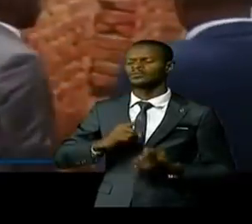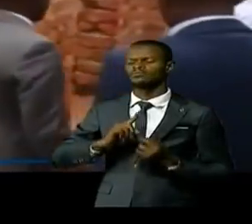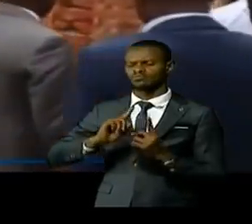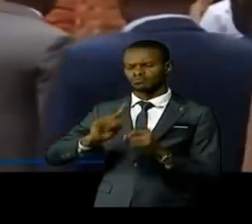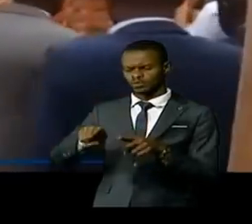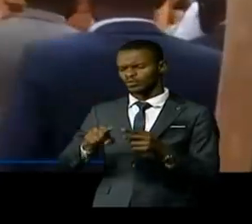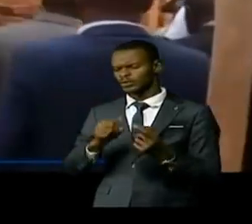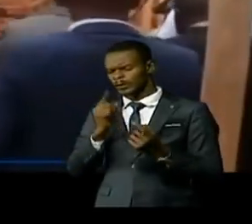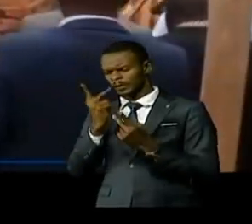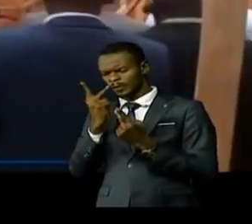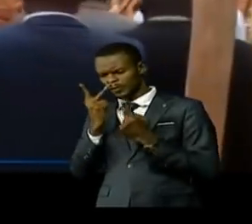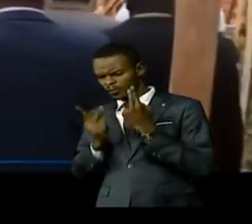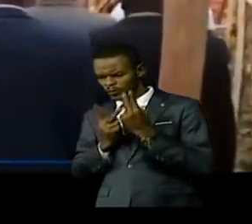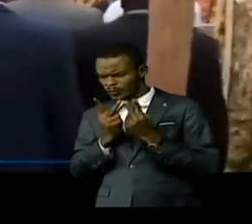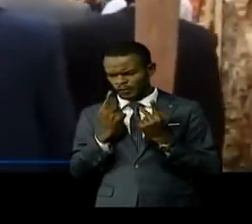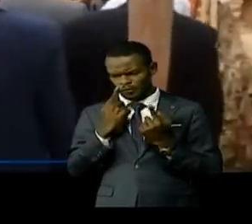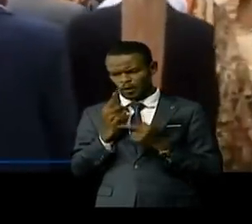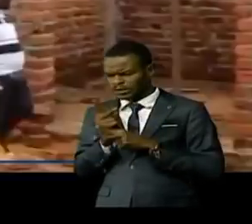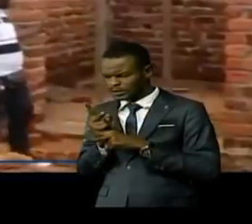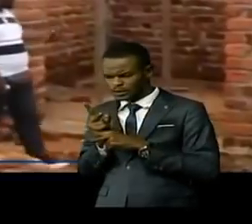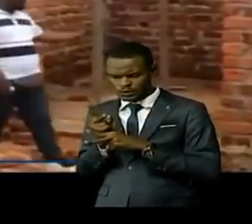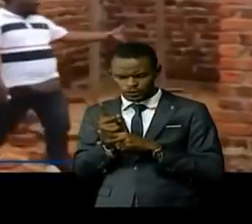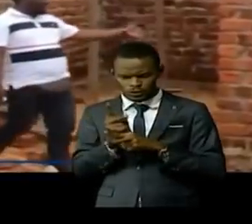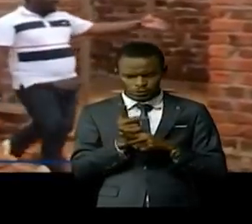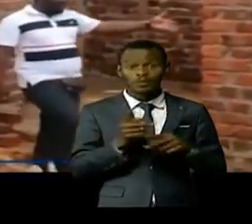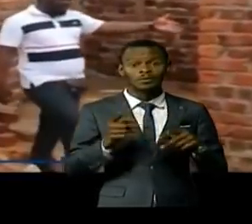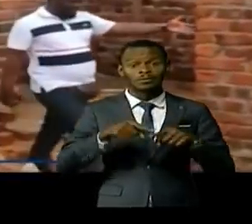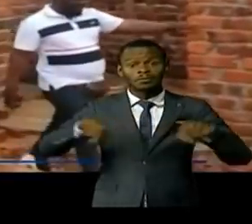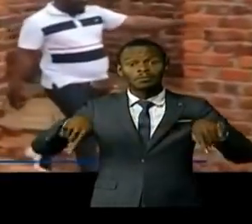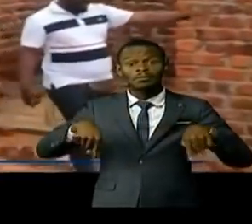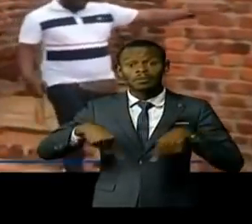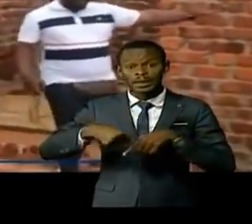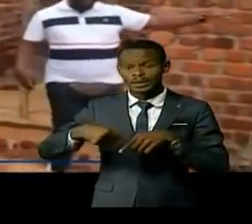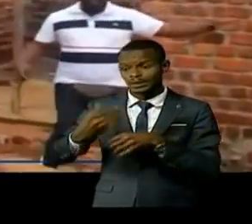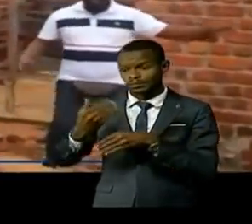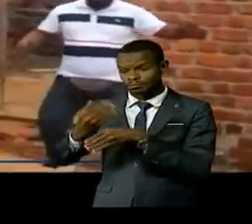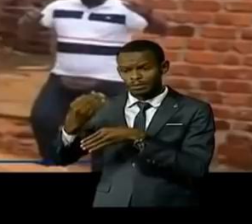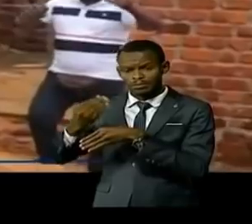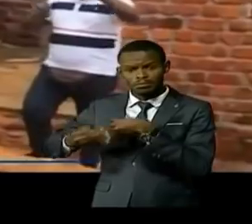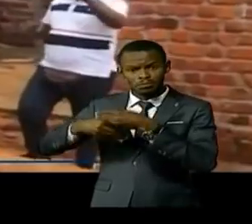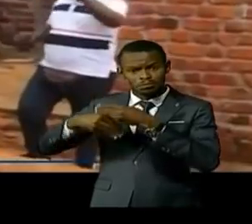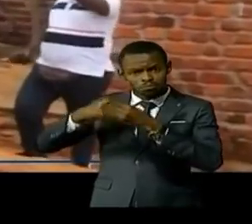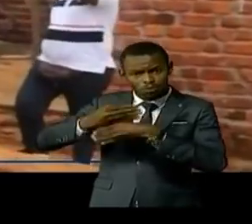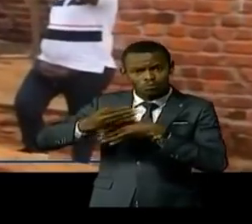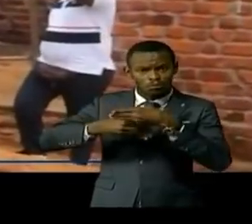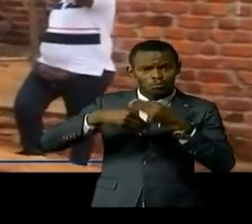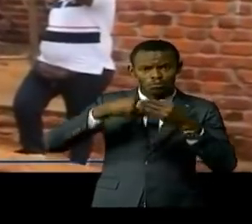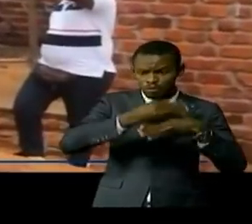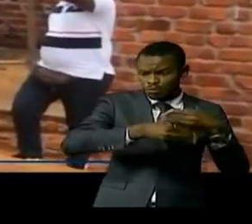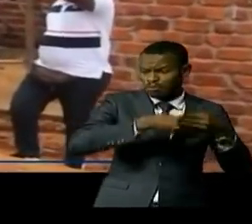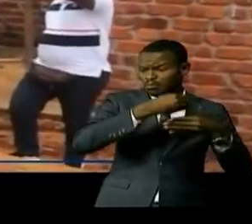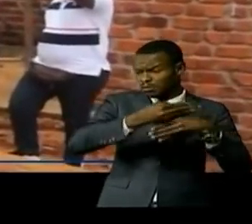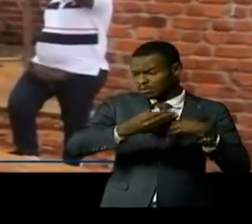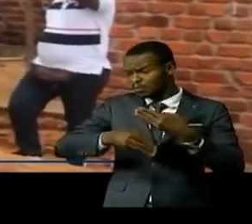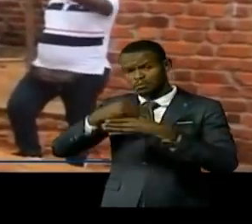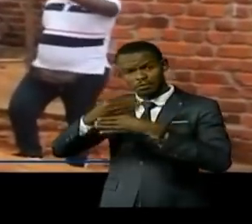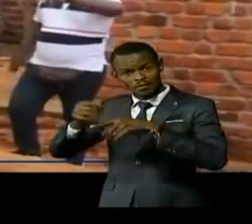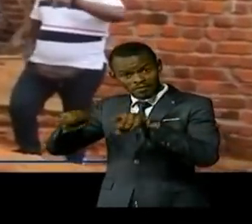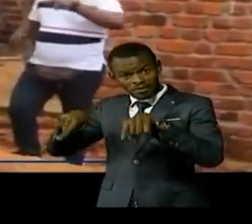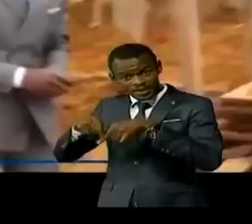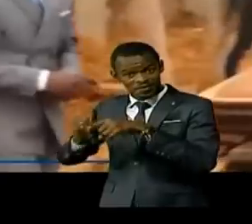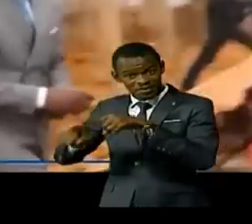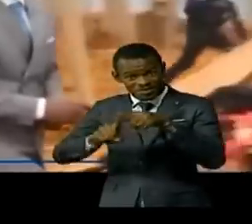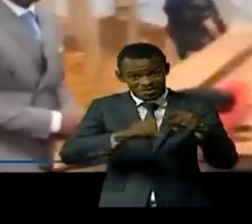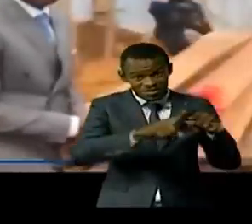pour inspecter les différents chantiers ouverts ici et là dans la ville de Kindu. Première étape, le marché moderne Denise